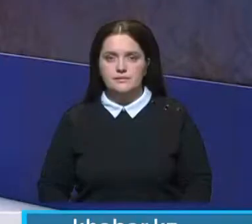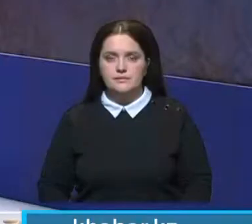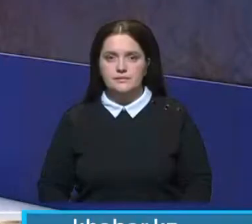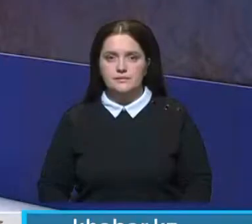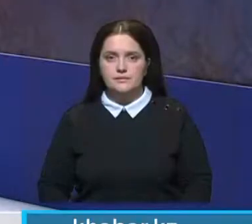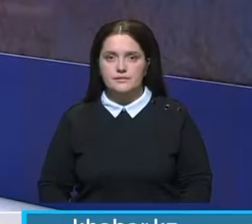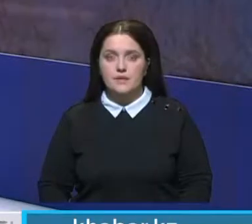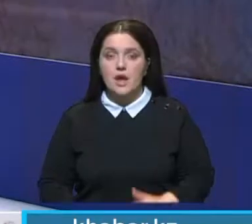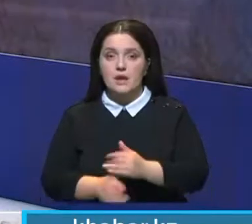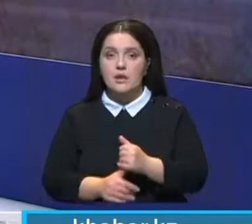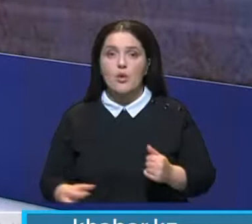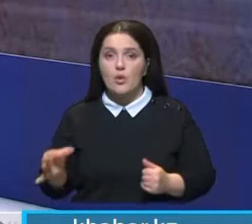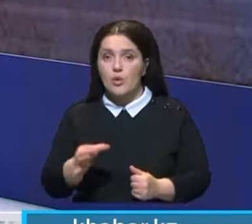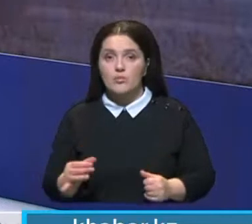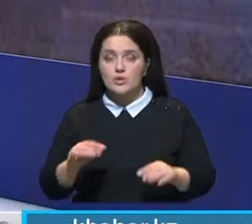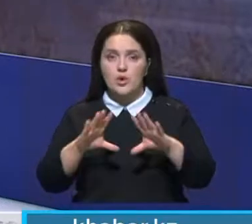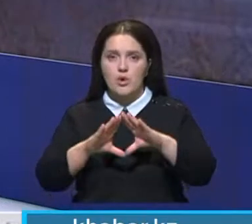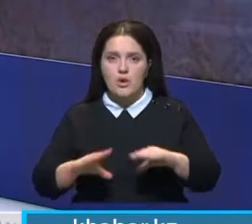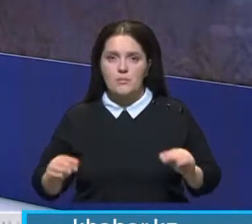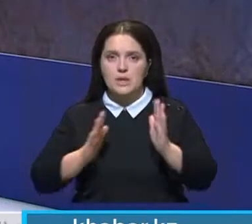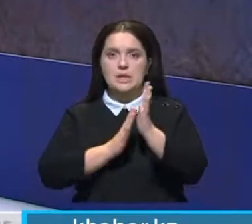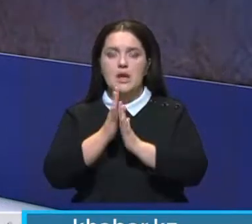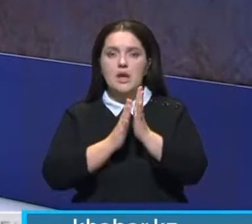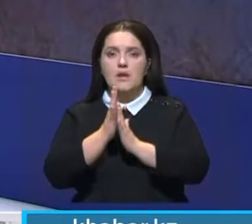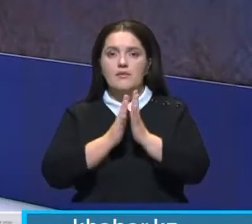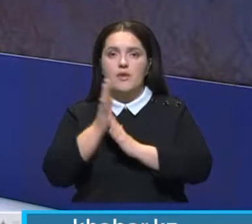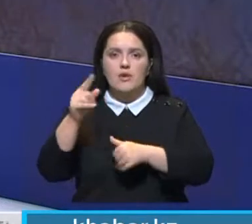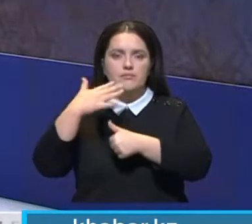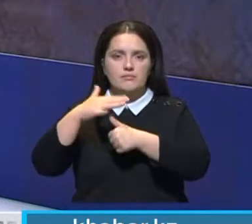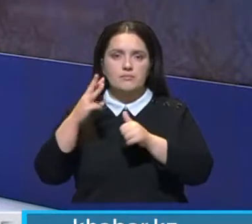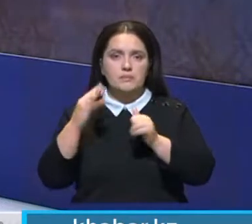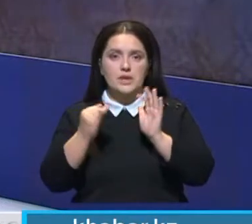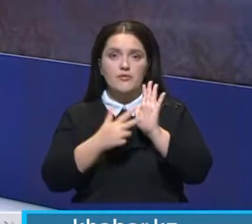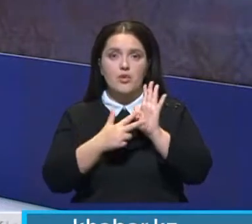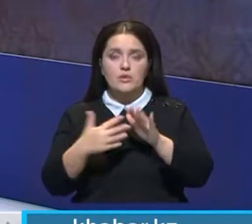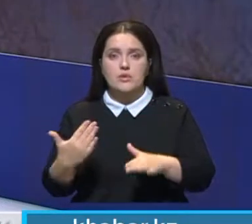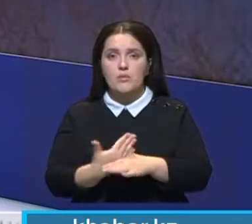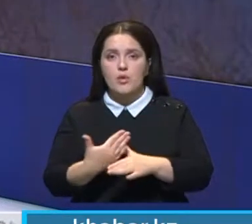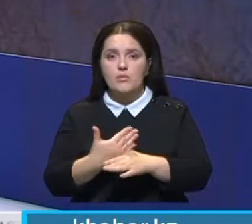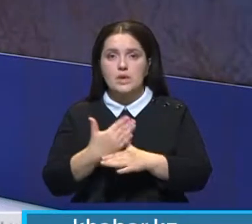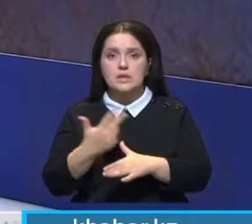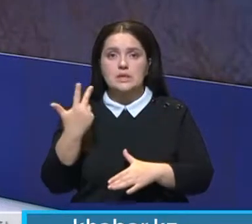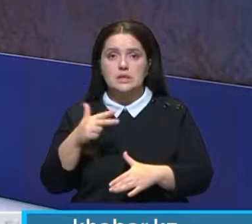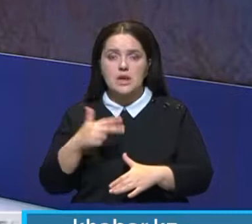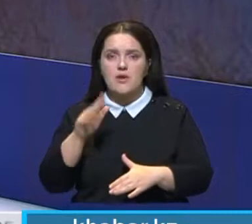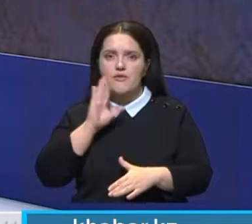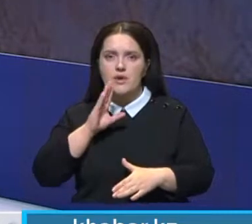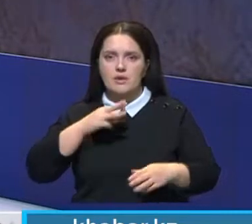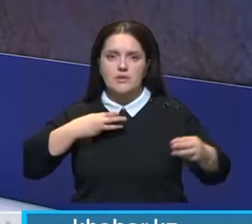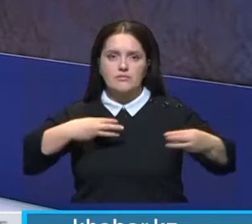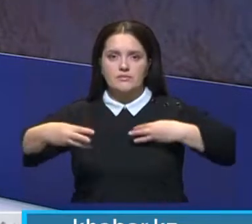аватара узкой области продолжают тушить камыши задействован вертолет ми-8 тебя помощью осуществляет больше 30